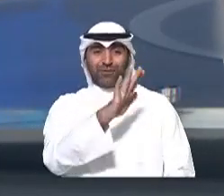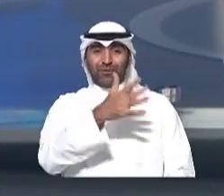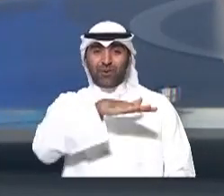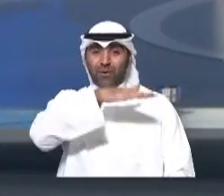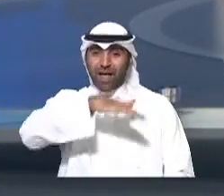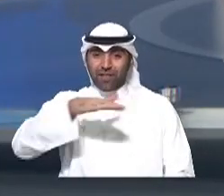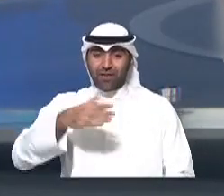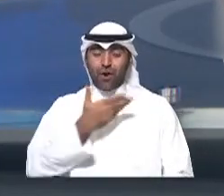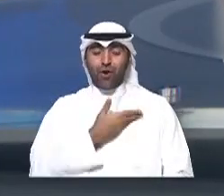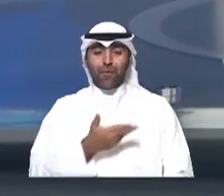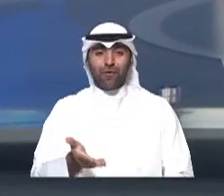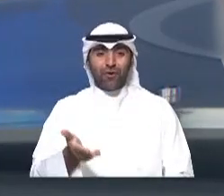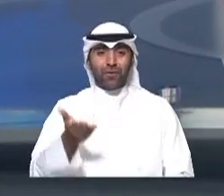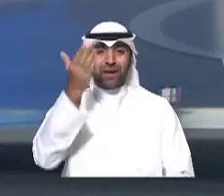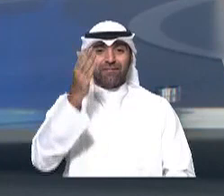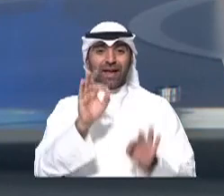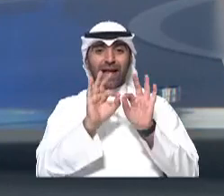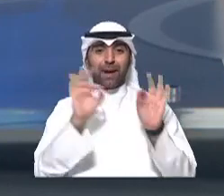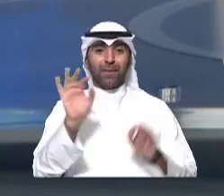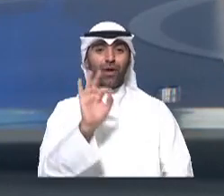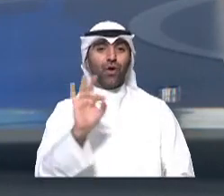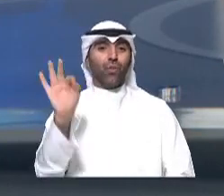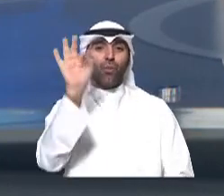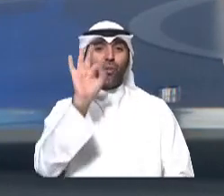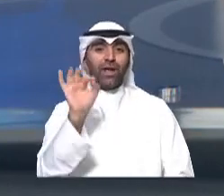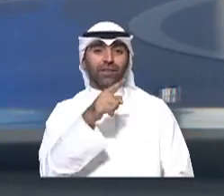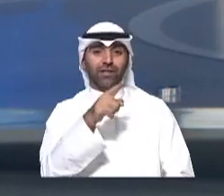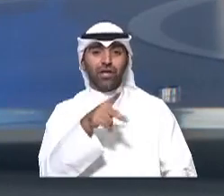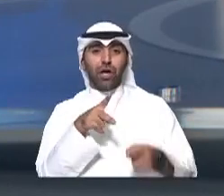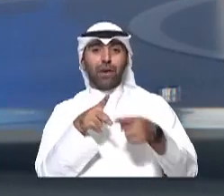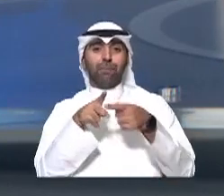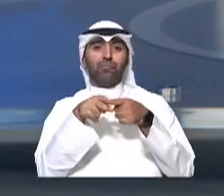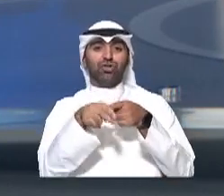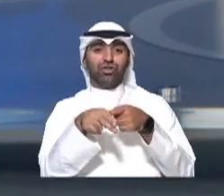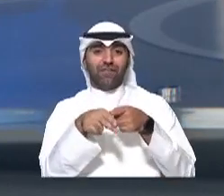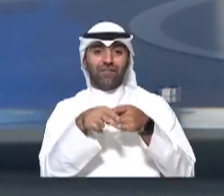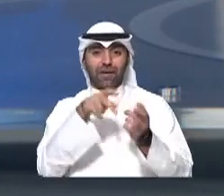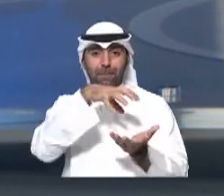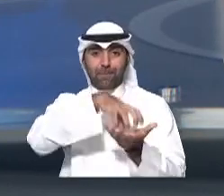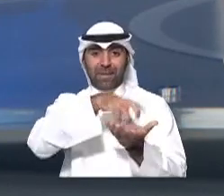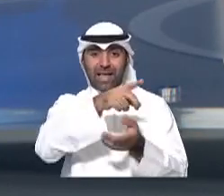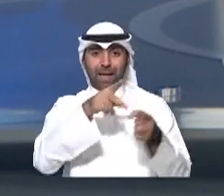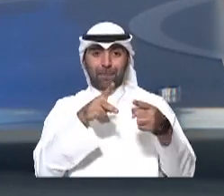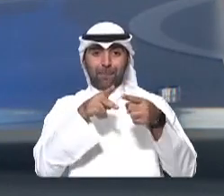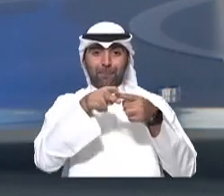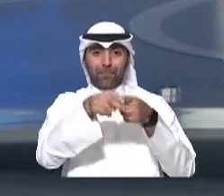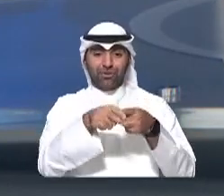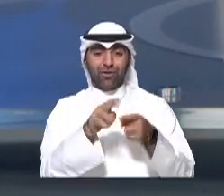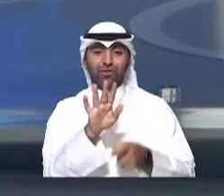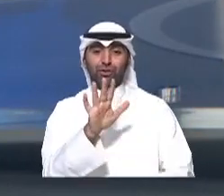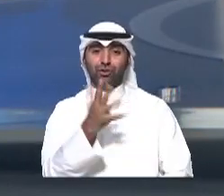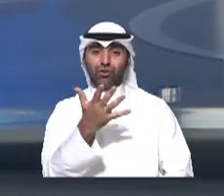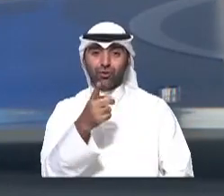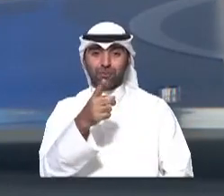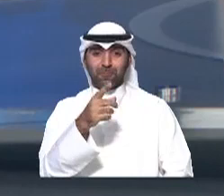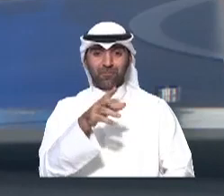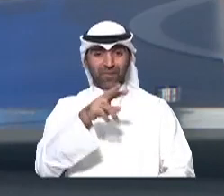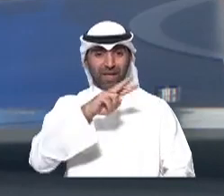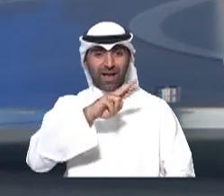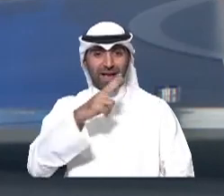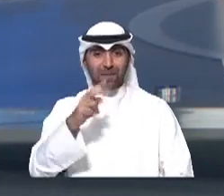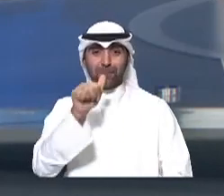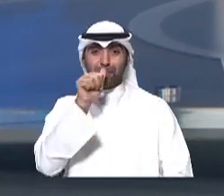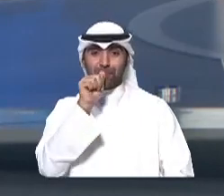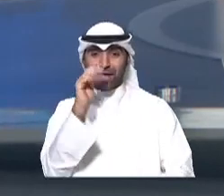150 مشاركا ومشاركة، إذ تم جمع نحو 650 كيلوغرام من البلاستيك سيتم تسليمها لشركة